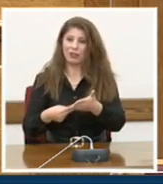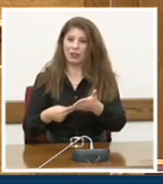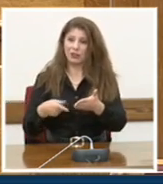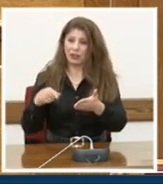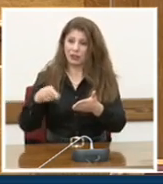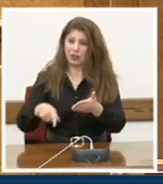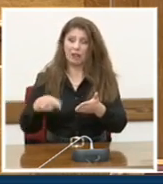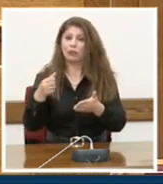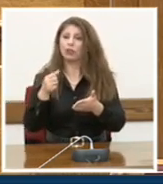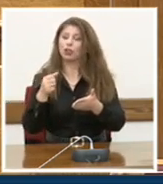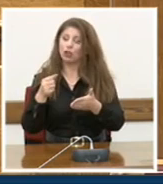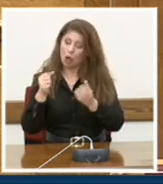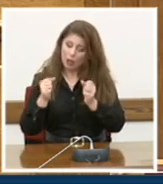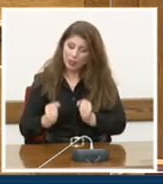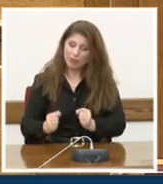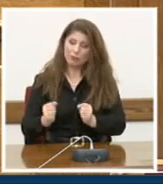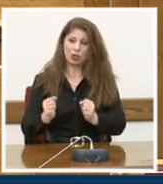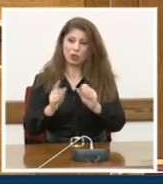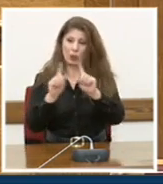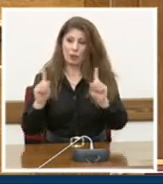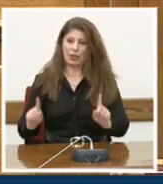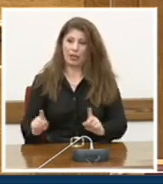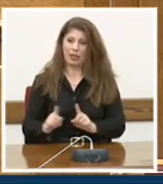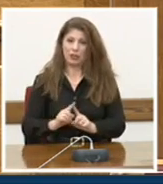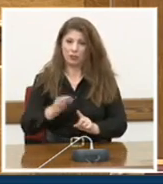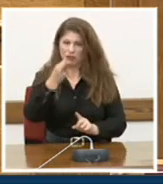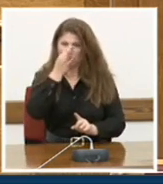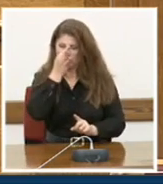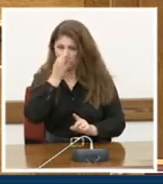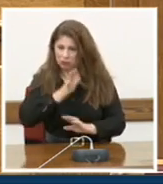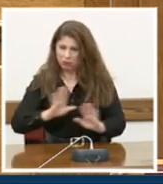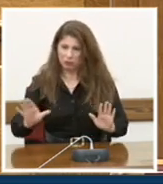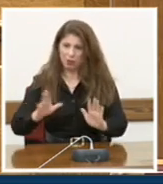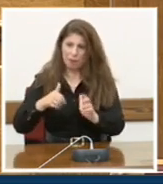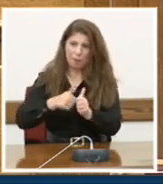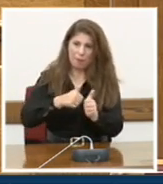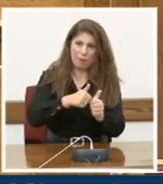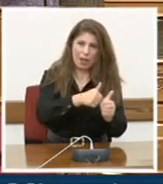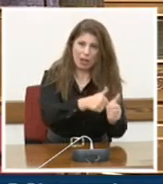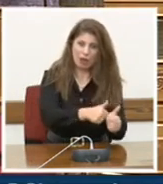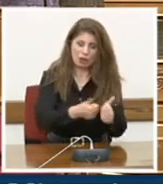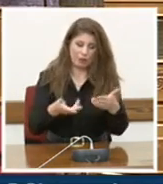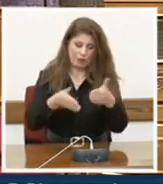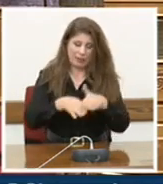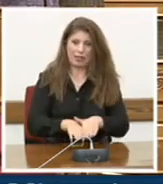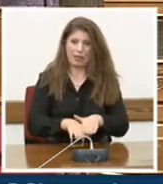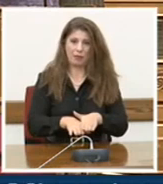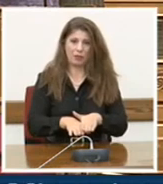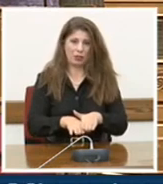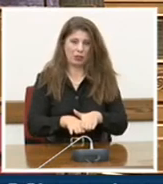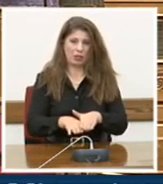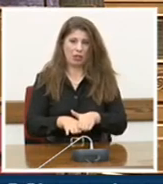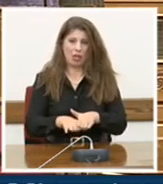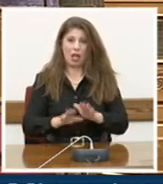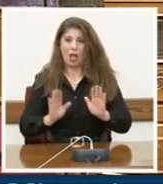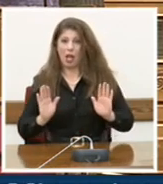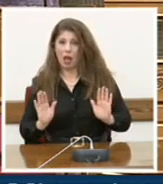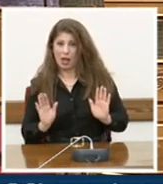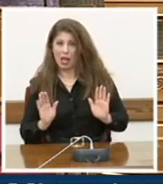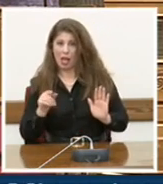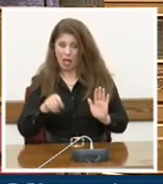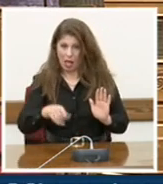θεσμικό πλαίσιο του βούρκου των παρακολουθήσεων της συγκάλυψης. Αλλά αυτό το